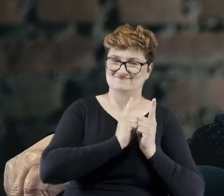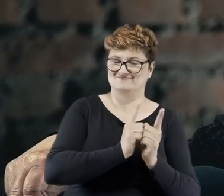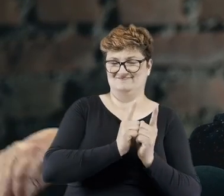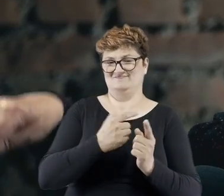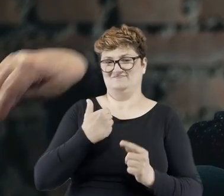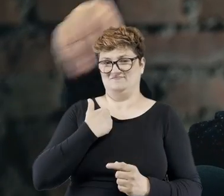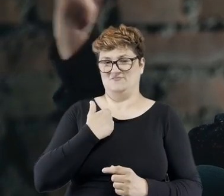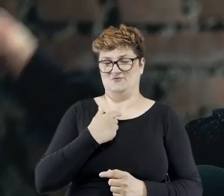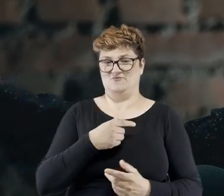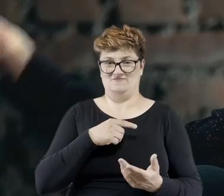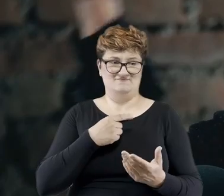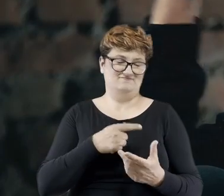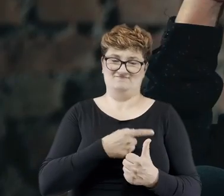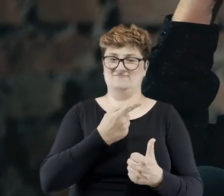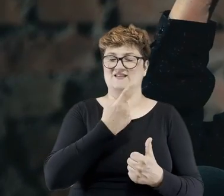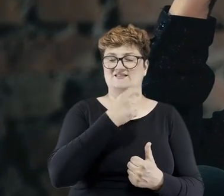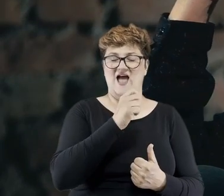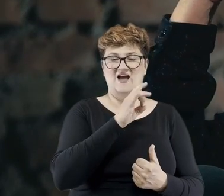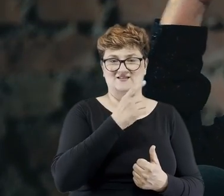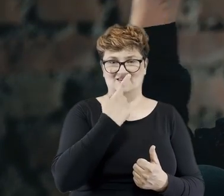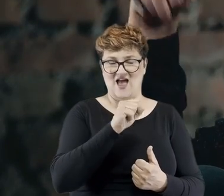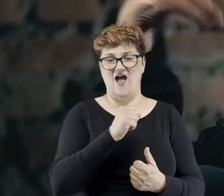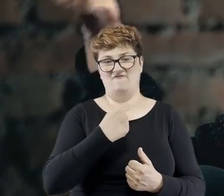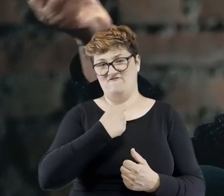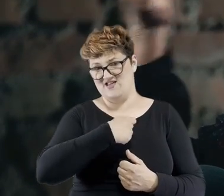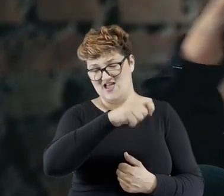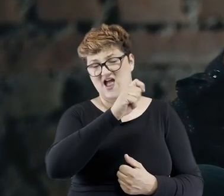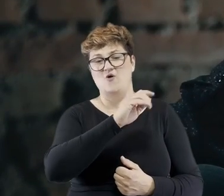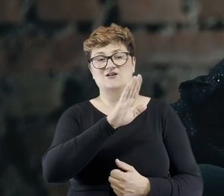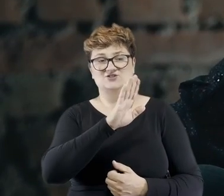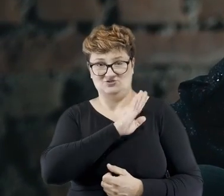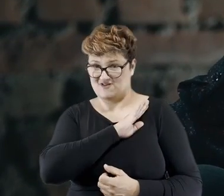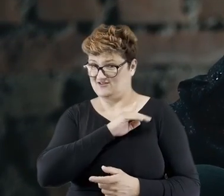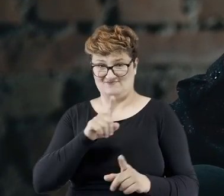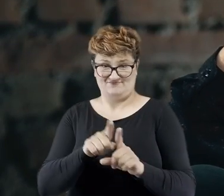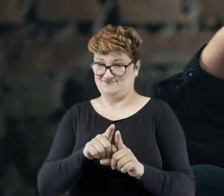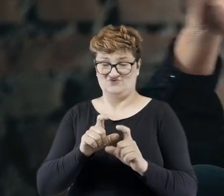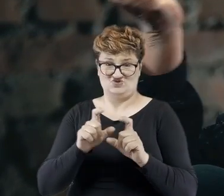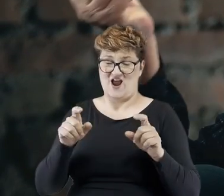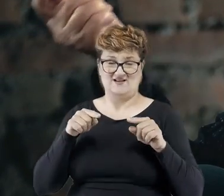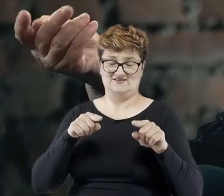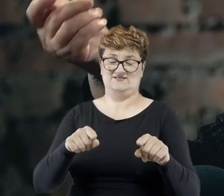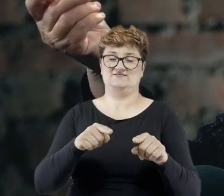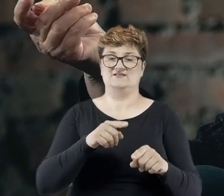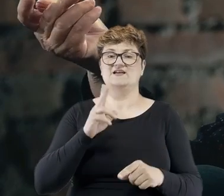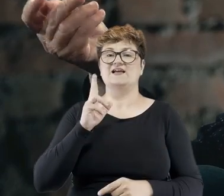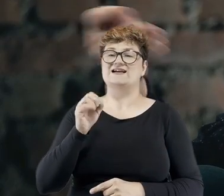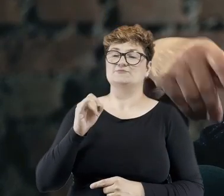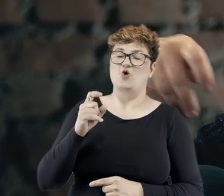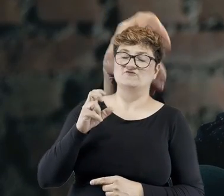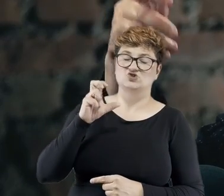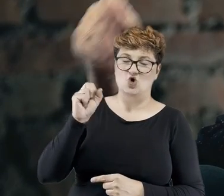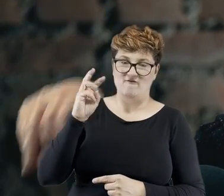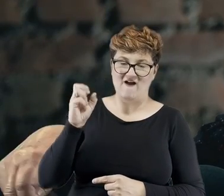Jednoczesnego Dagny, która wyjechała na śmierć, prawda? W tym samym czasie Kasprowiczowa,